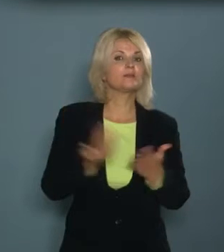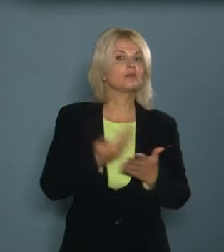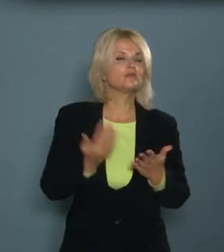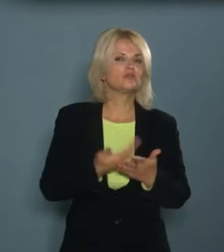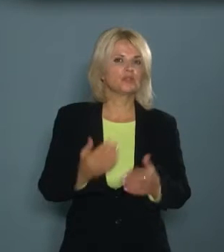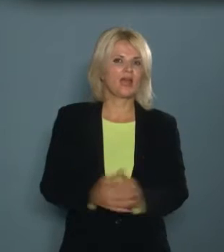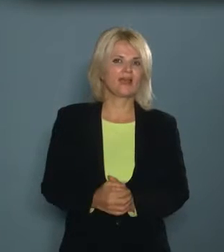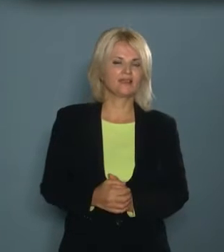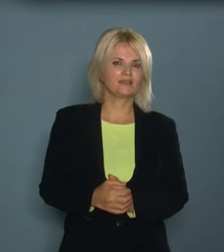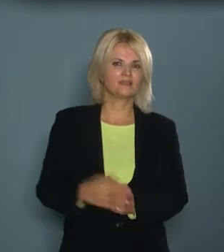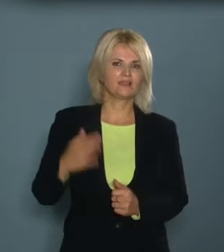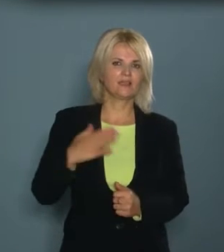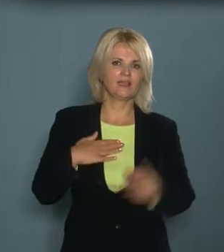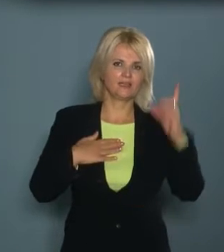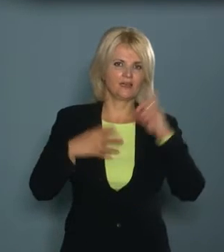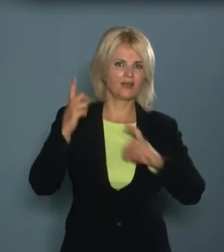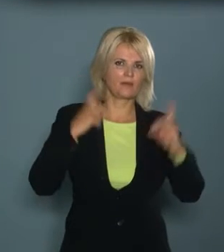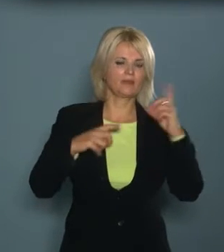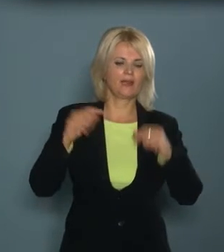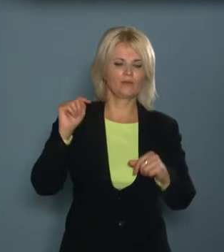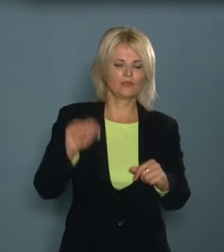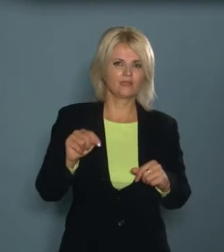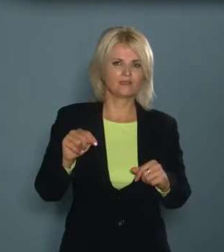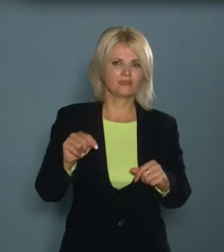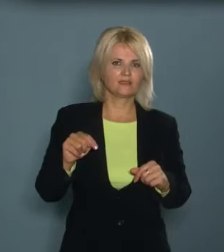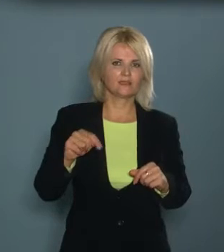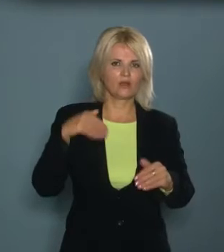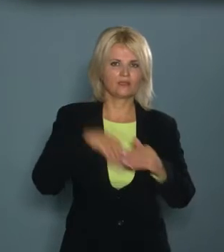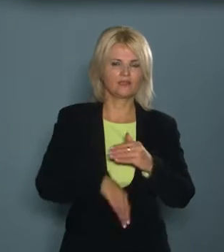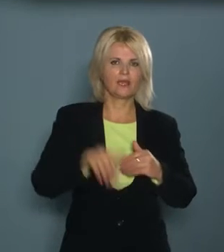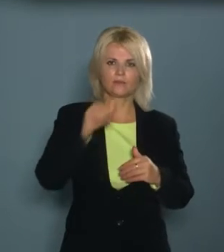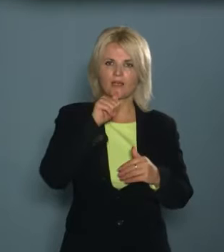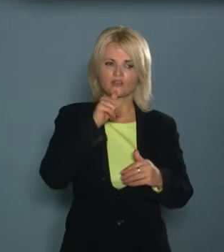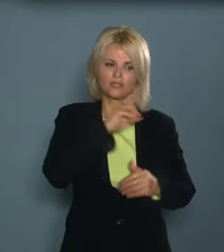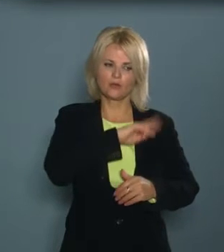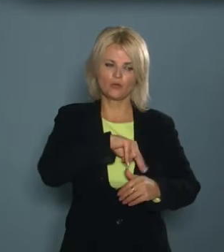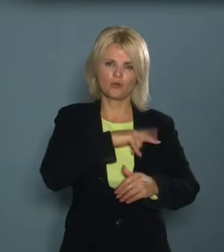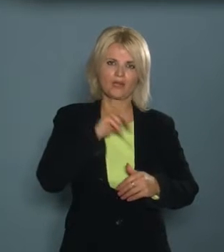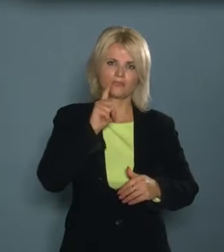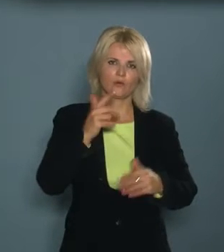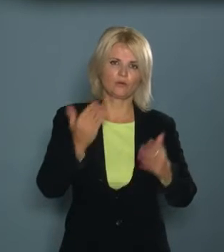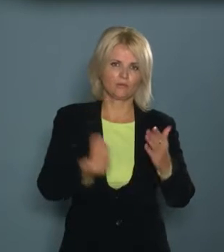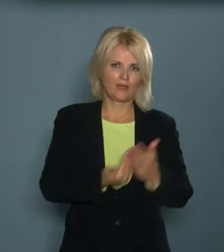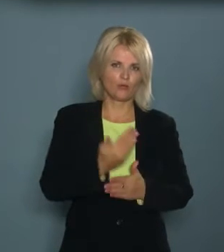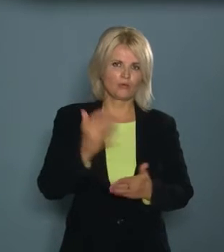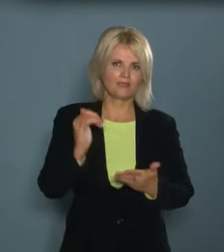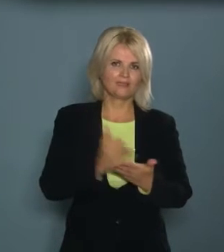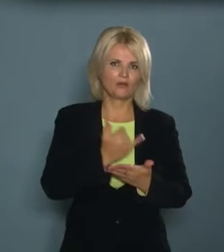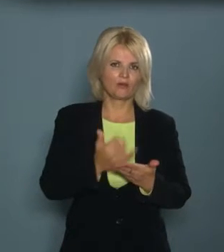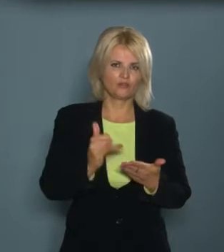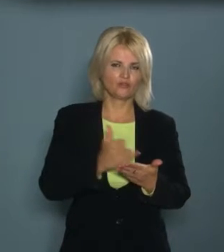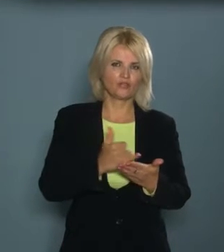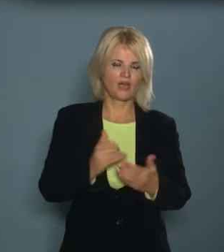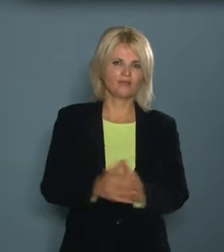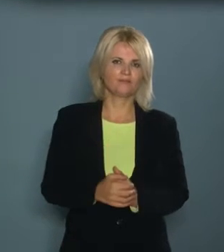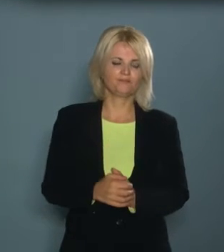ott? Hát én nagyon remélem, hogy ennek keretében a Dél-Pesti Kórház meg fog újulni. Az igazság az, hogy